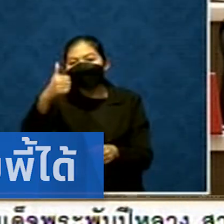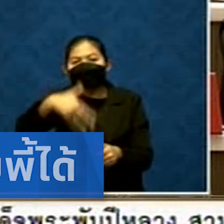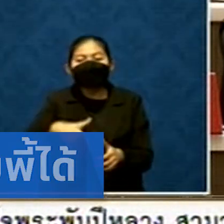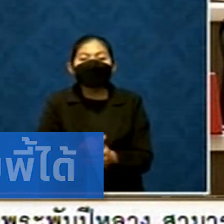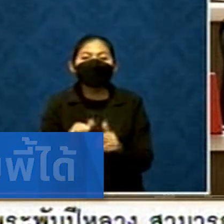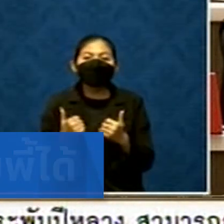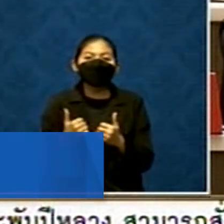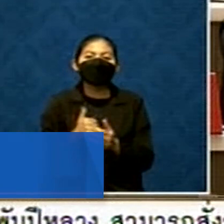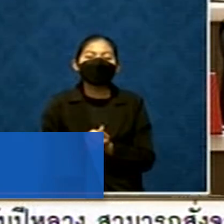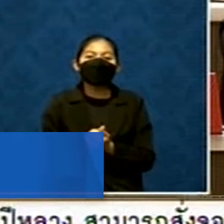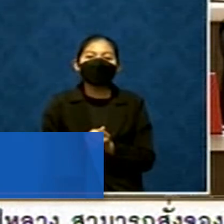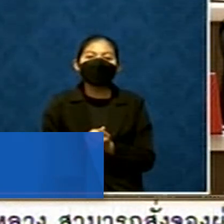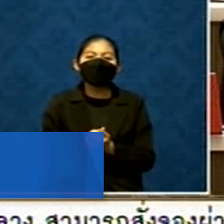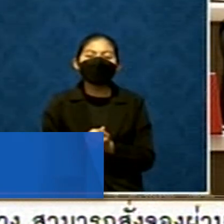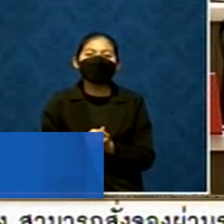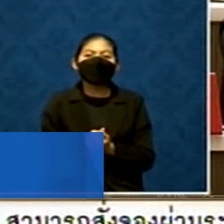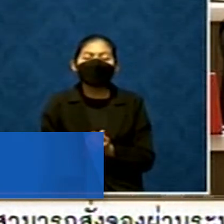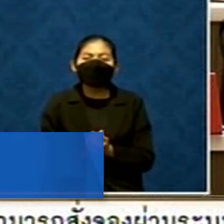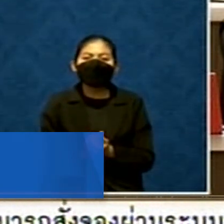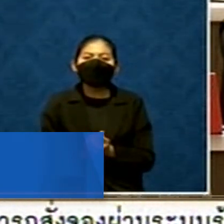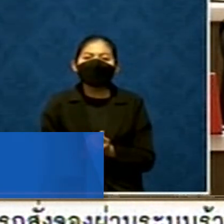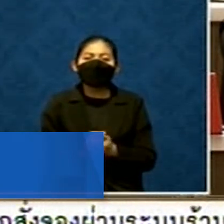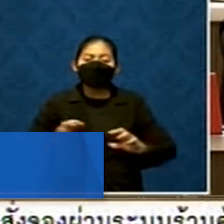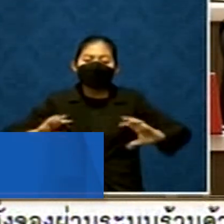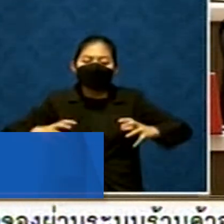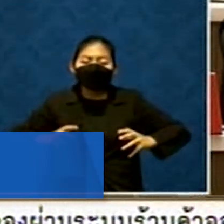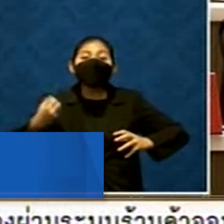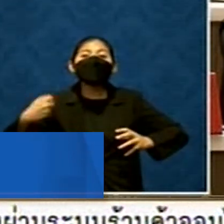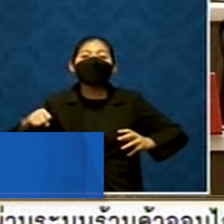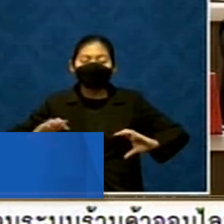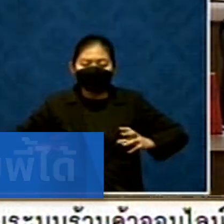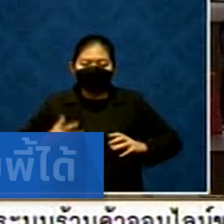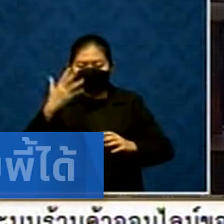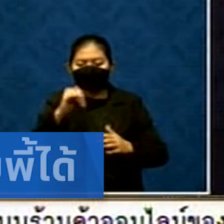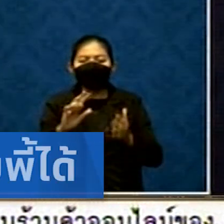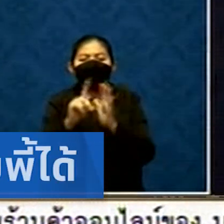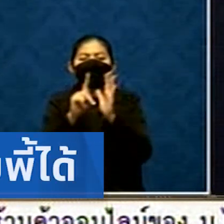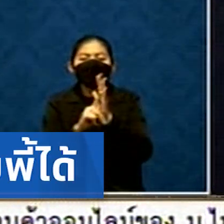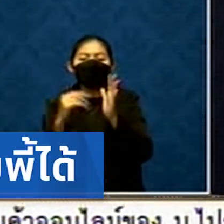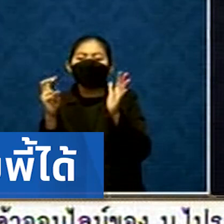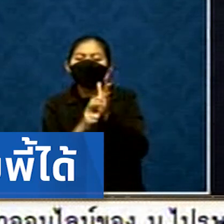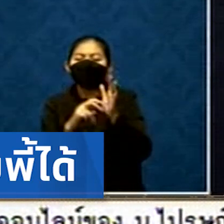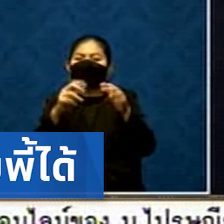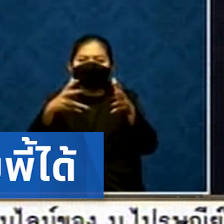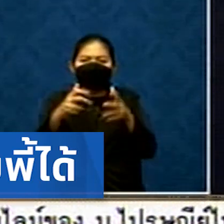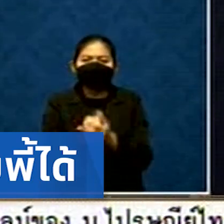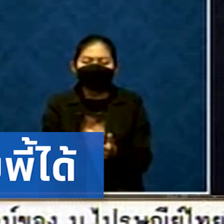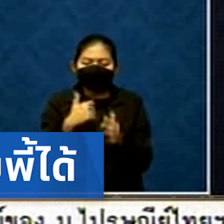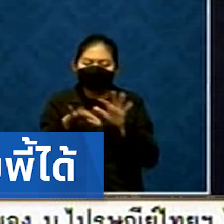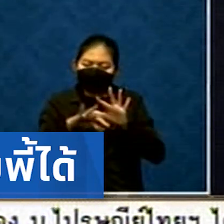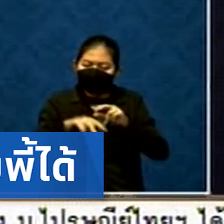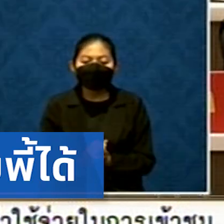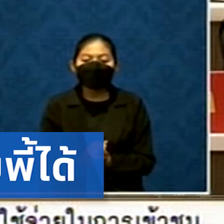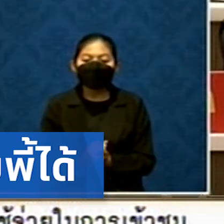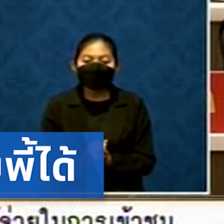ำนักงานตำรวจแห่งชาติเป็น10 ล้อก็ได้ครับเพราะมันไม่มีกฎหมายจะรองรับได้อย่างมากก็มีมาตรการออกมาหลอกเด็กเหมือนป